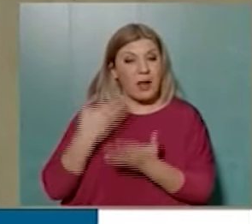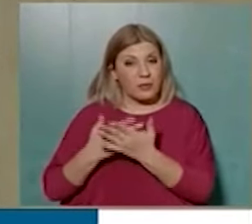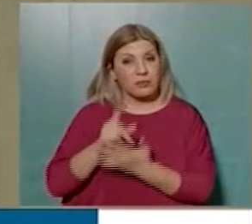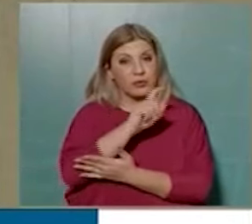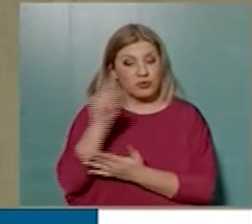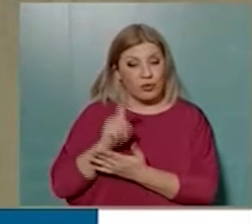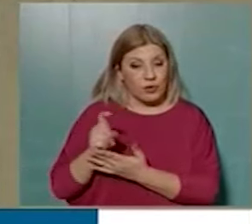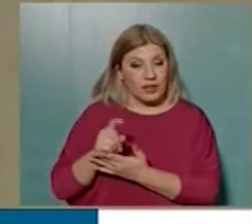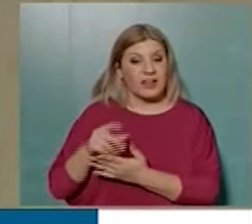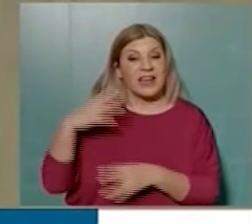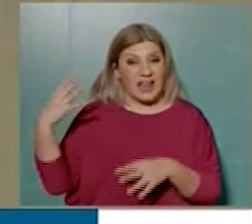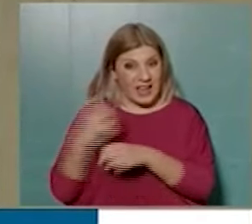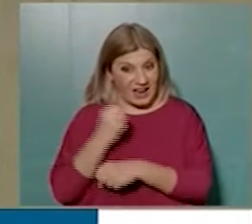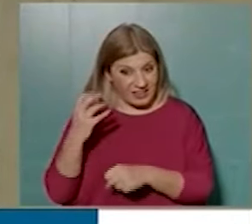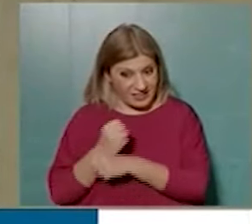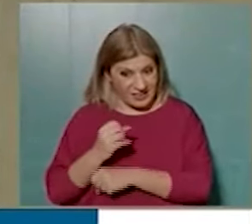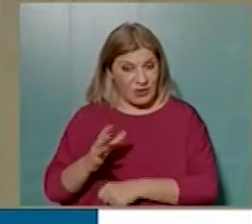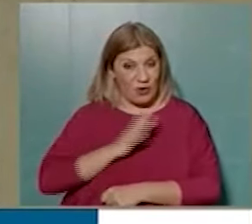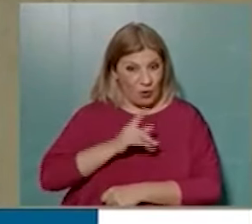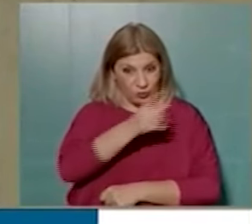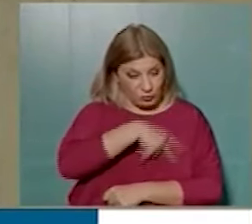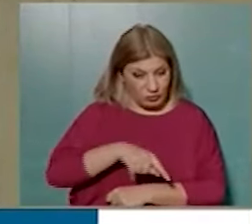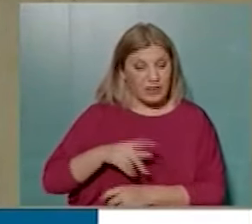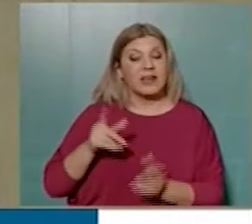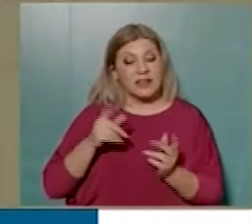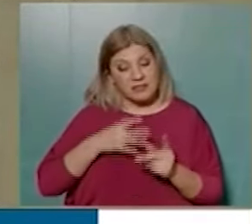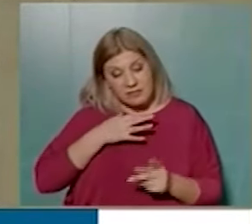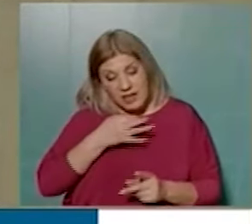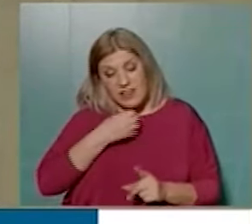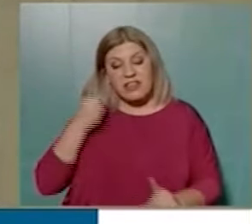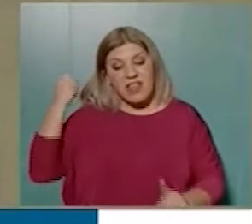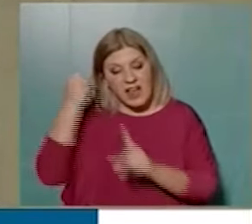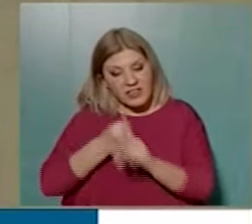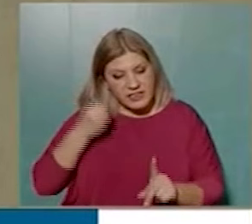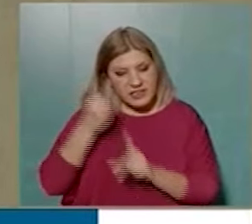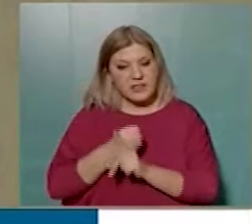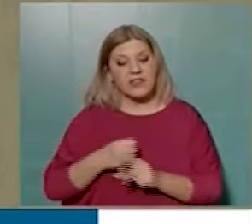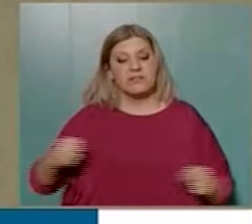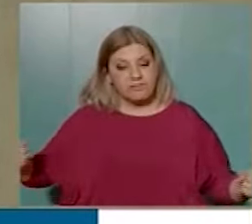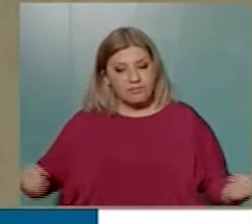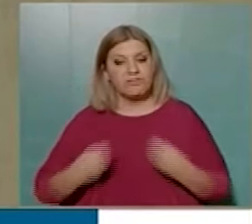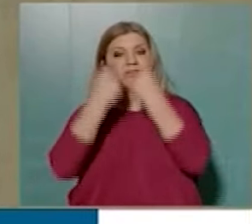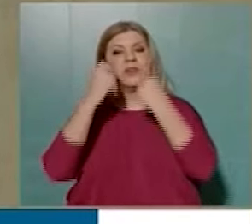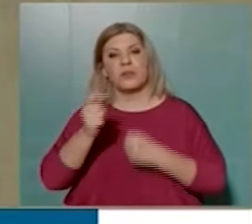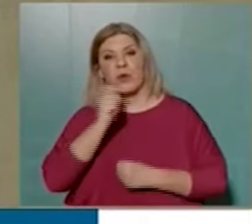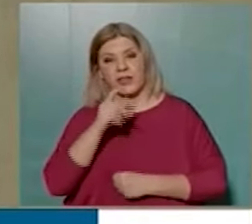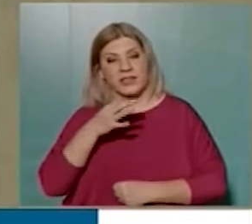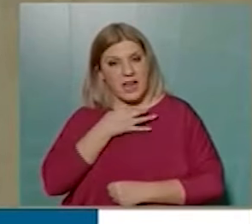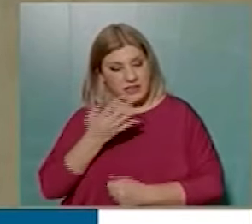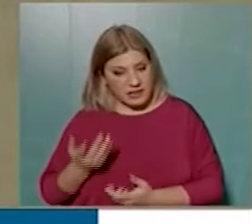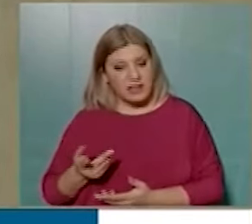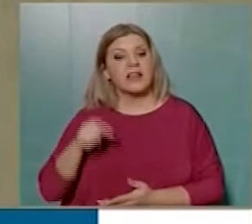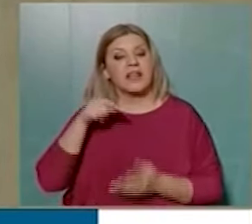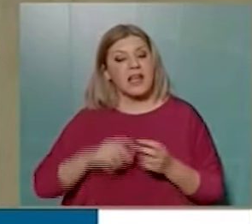ζωή ότι για να κερδίσει κάτι ο λαός μας σήμερα απαιτείται διεκδίκηση χρειάζεται σύγκρουση με αυτή την πολιτική και